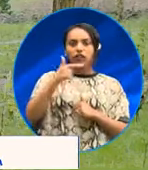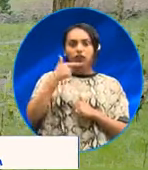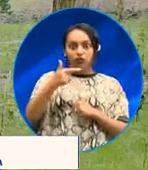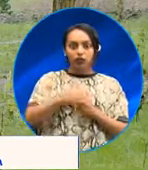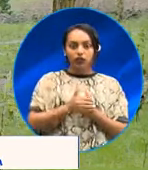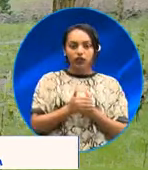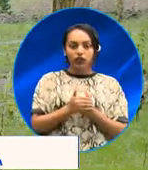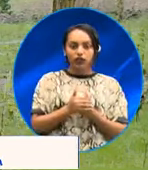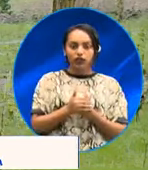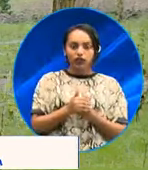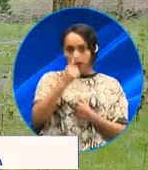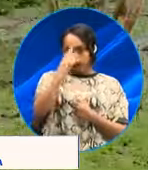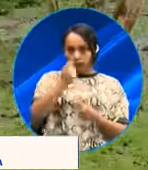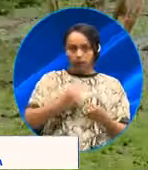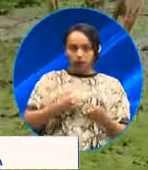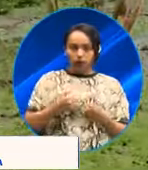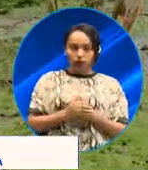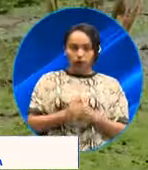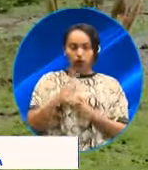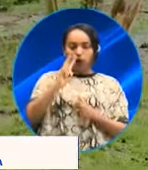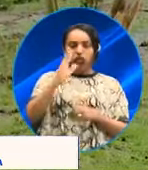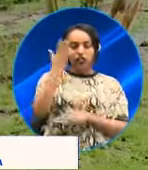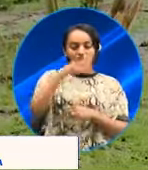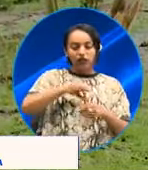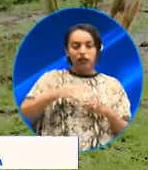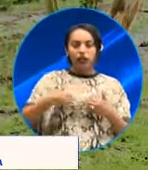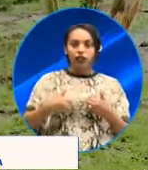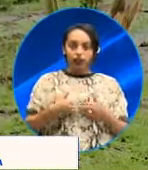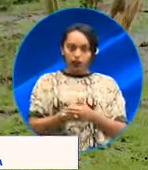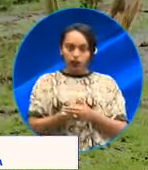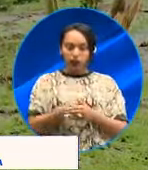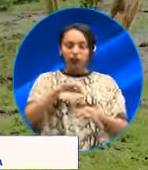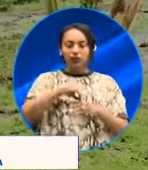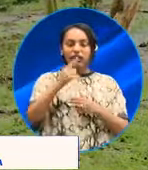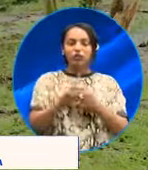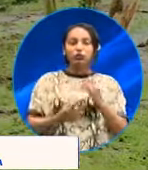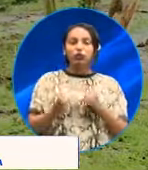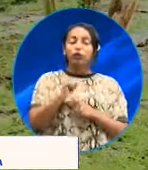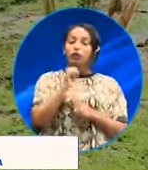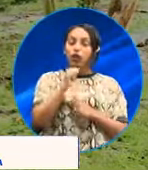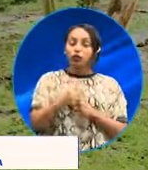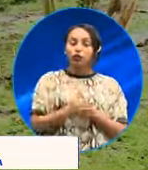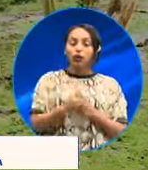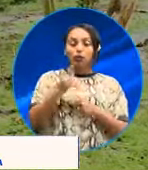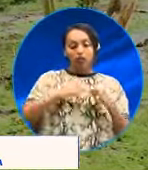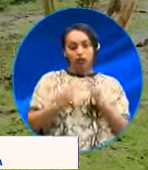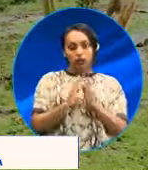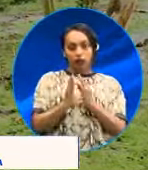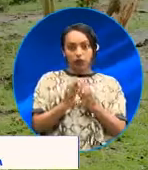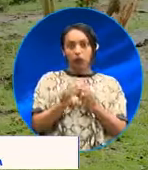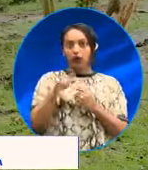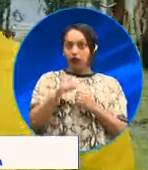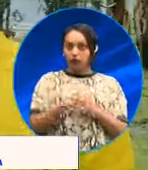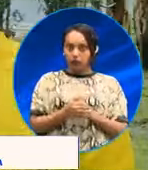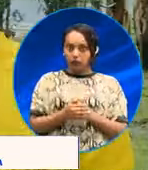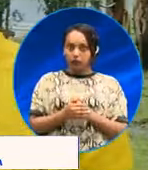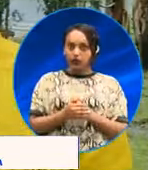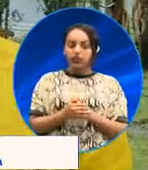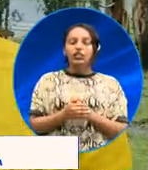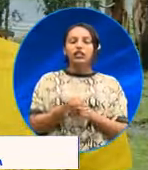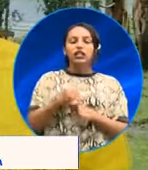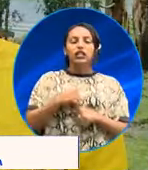ብዬ አምናለሁ። ሁለት ችግኝ ተክያለሁ። መትከልን ብቻ ሳይሆን መተንም መንከባከብ አለብን።